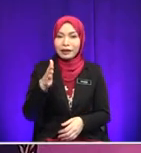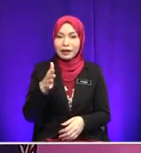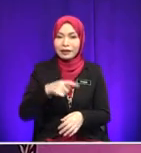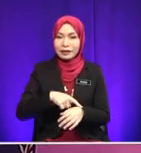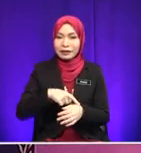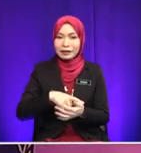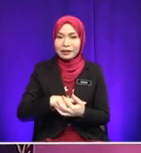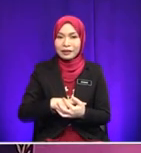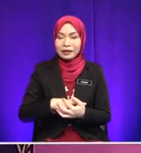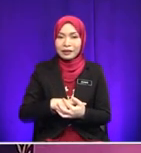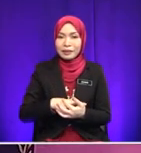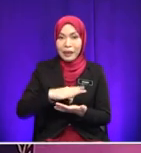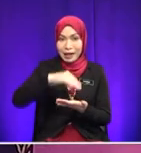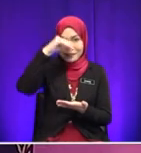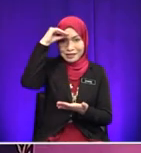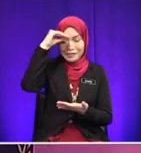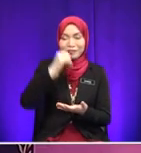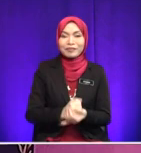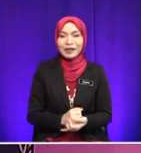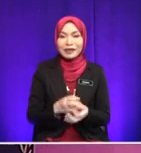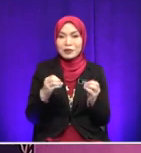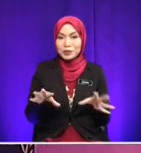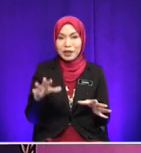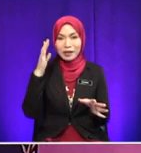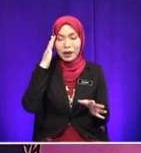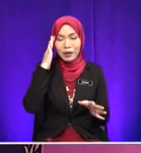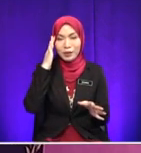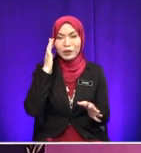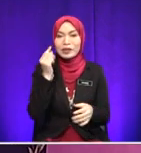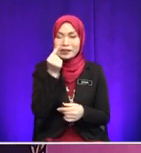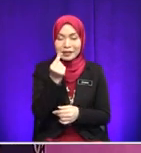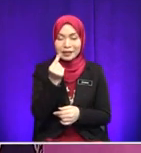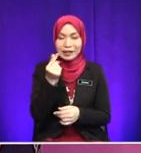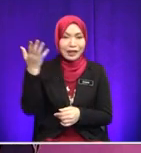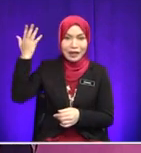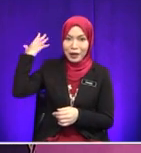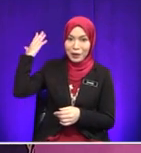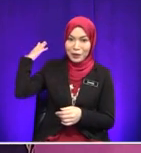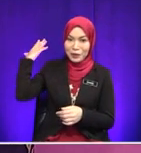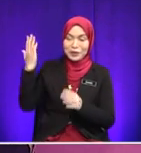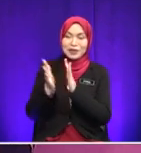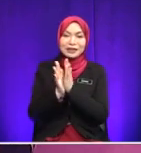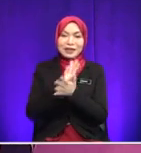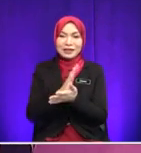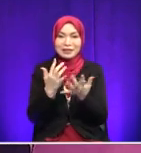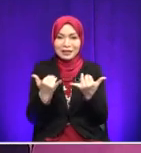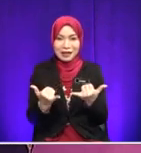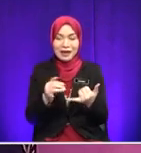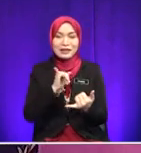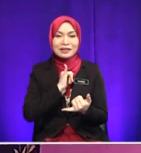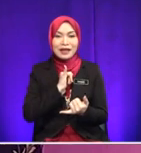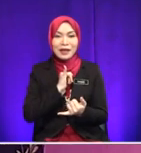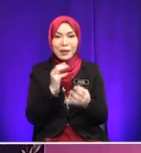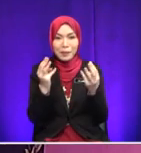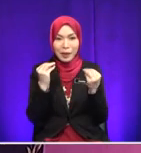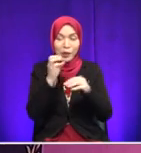petikan dan juga yang berkaitan dengan Kementerian Luar Negeri. Jadi saya pesan kepada anak-anak murid di rumah dan juga